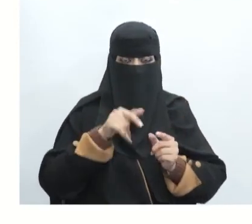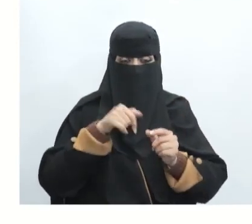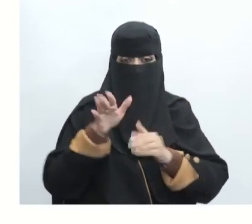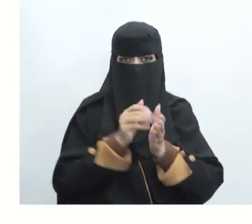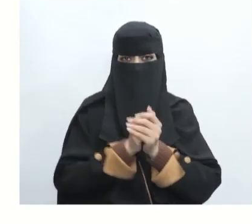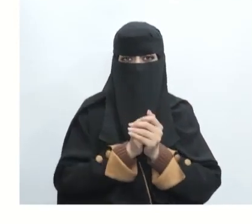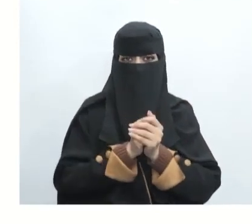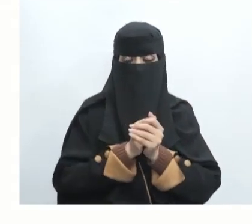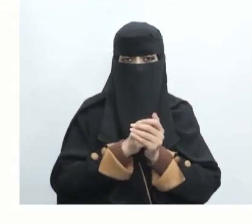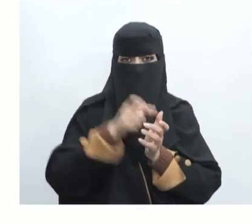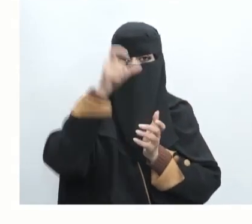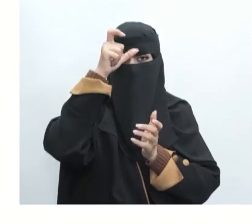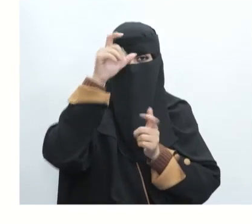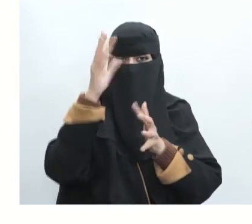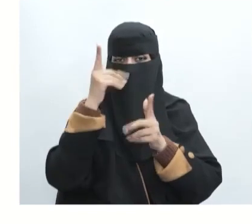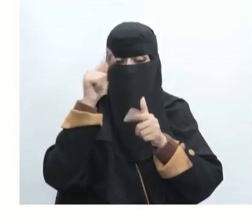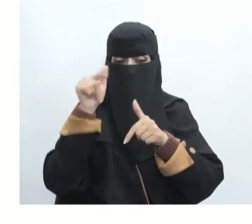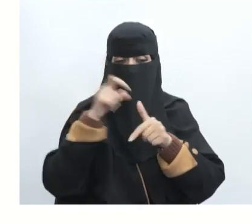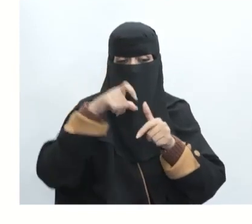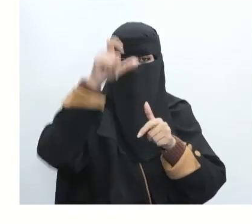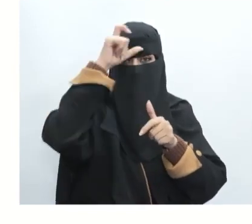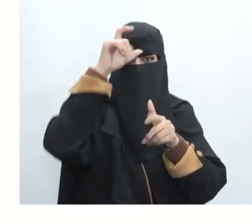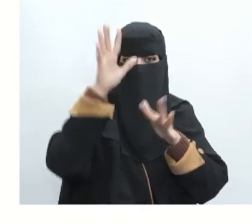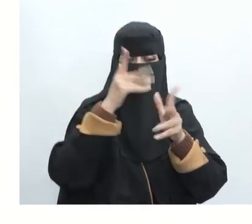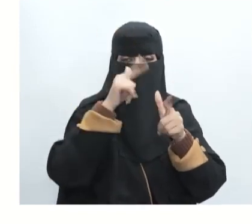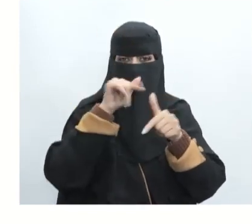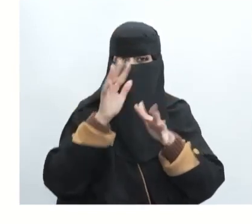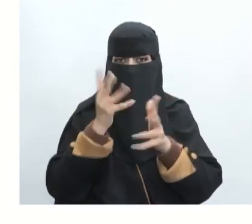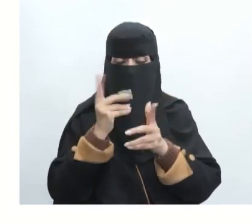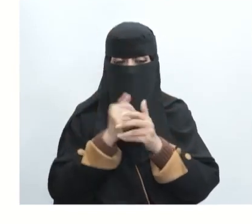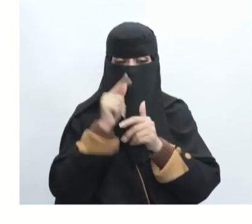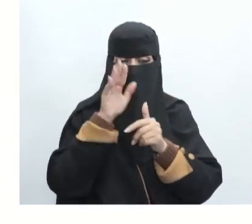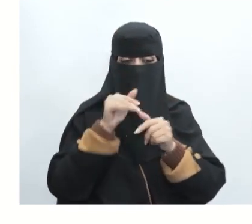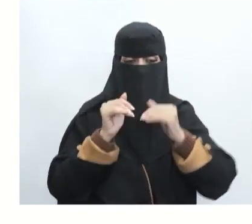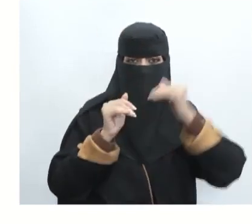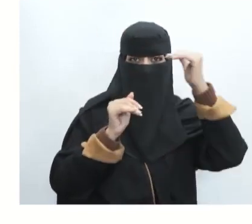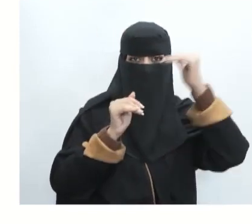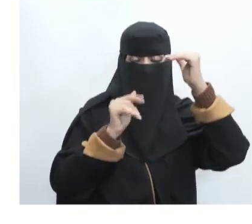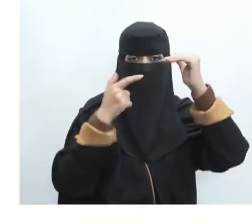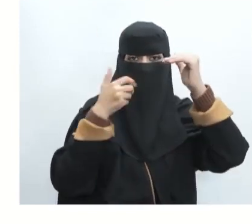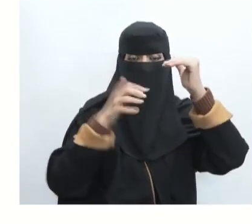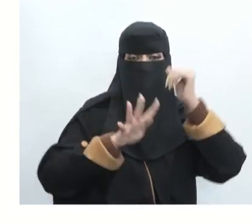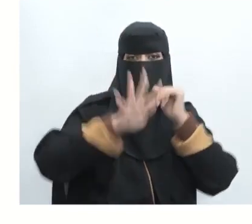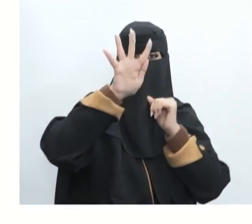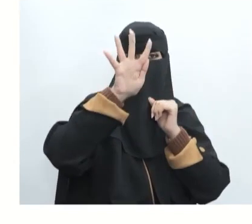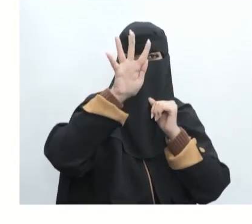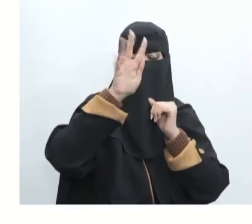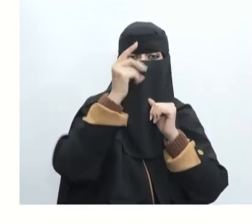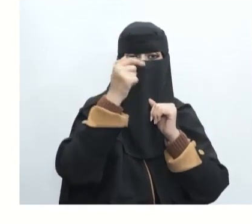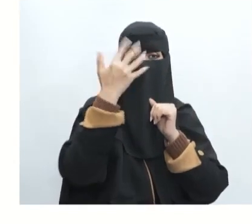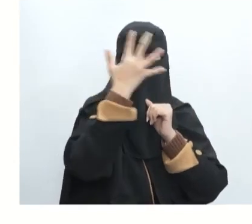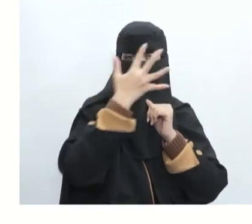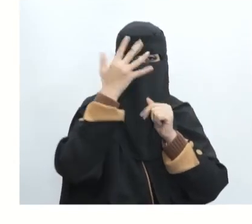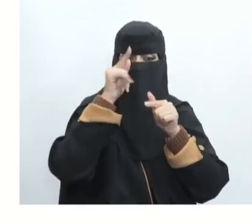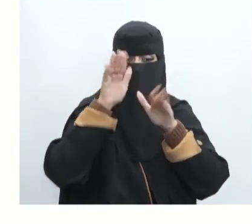تونس ممتازين نلاحظ تونس ايضا موقعها الى شمال افريقيا